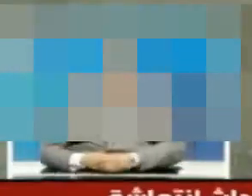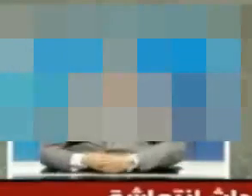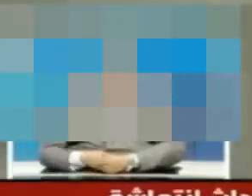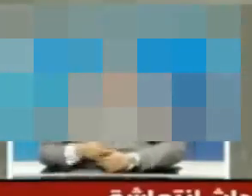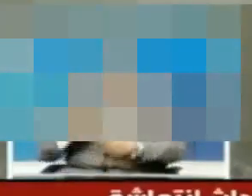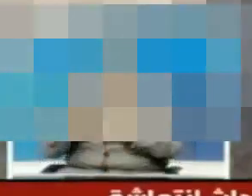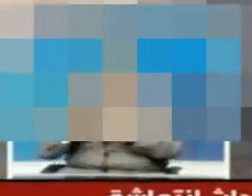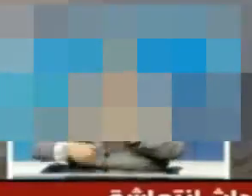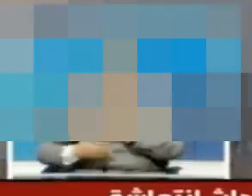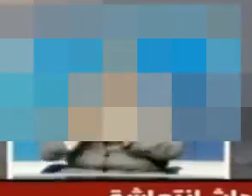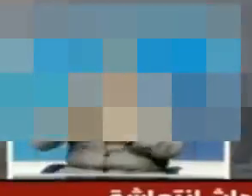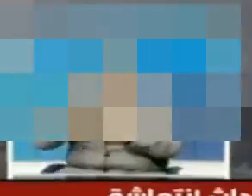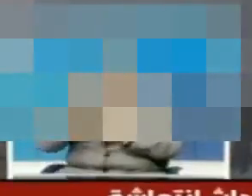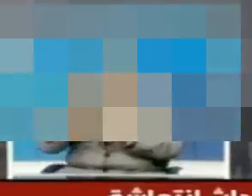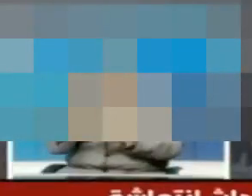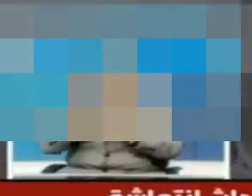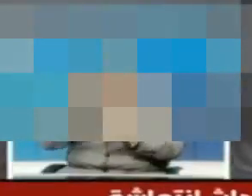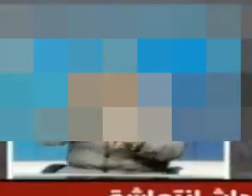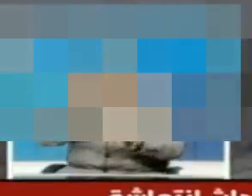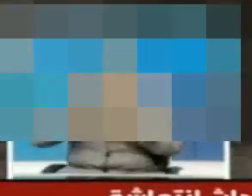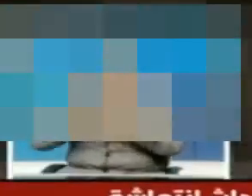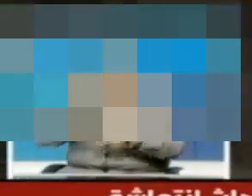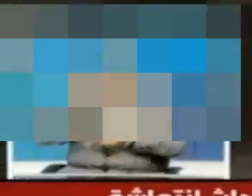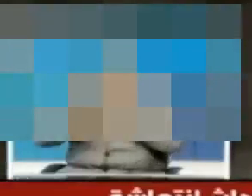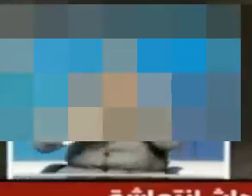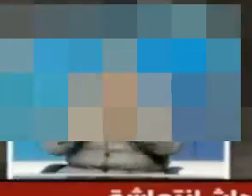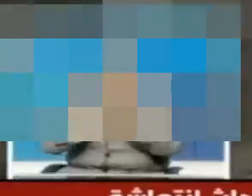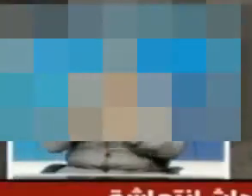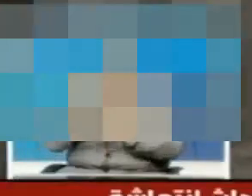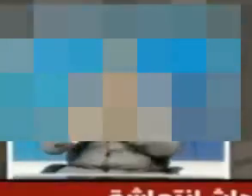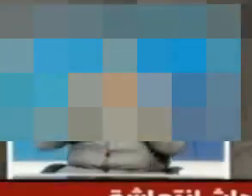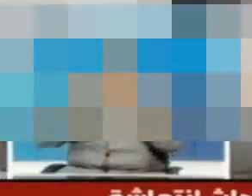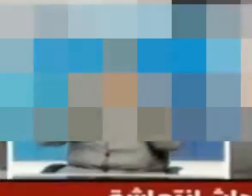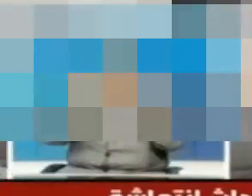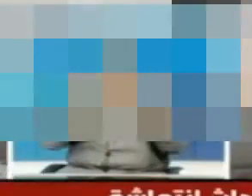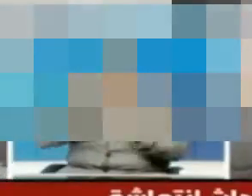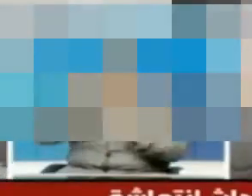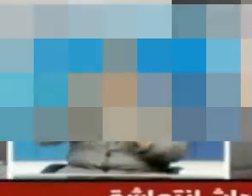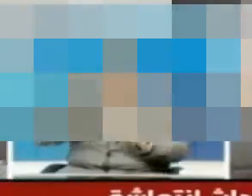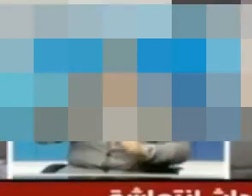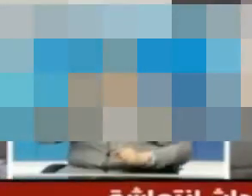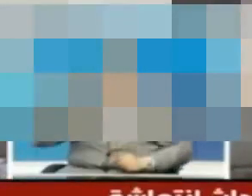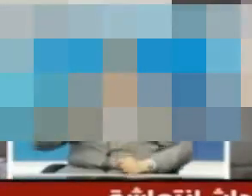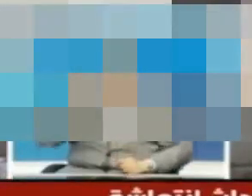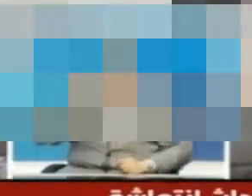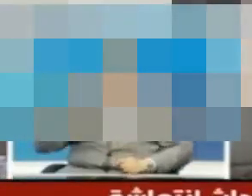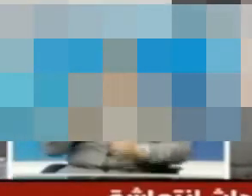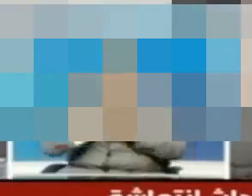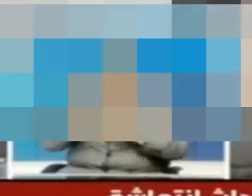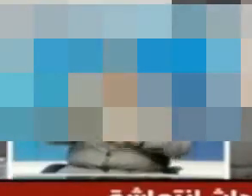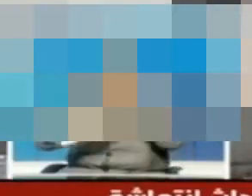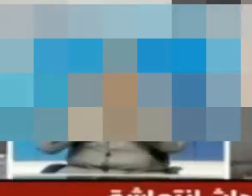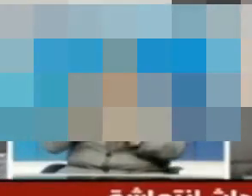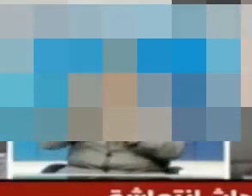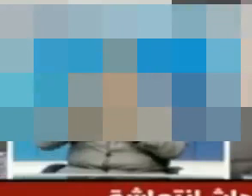وليس بالجديد، لم تعني إسرائيل بالا لهذه المناشدة الأممية ماضية في الحرب على غزة